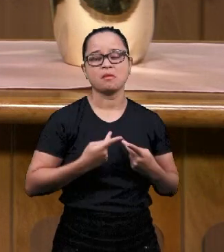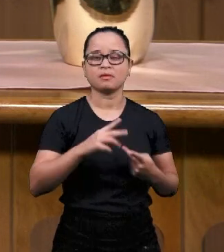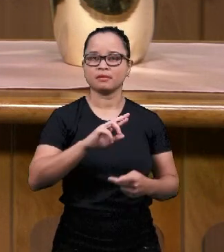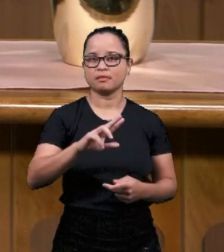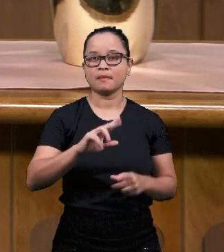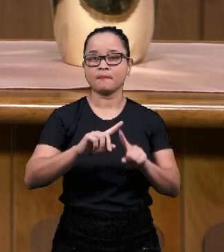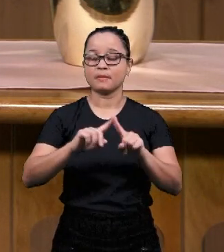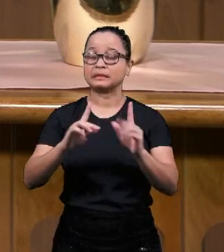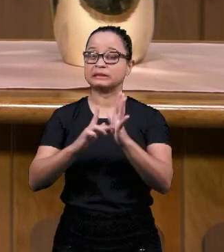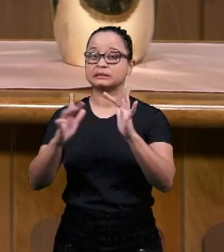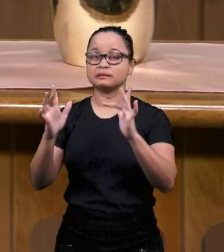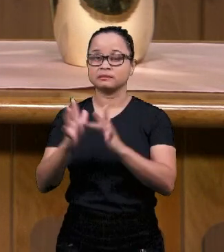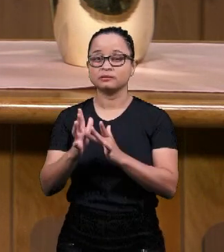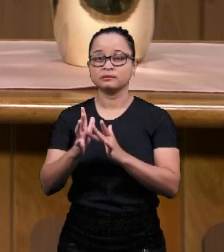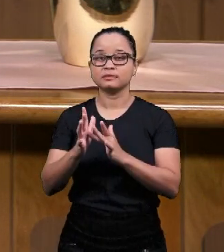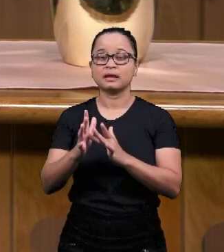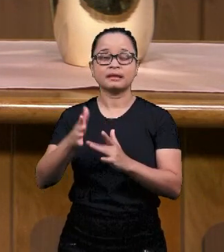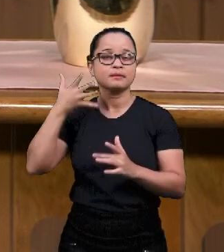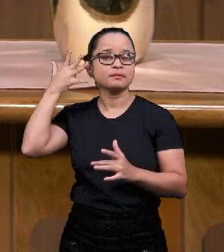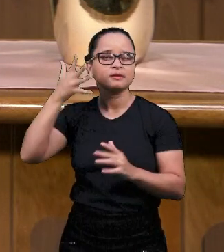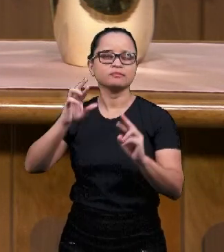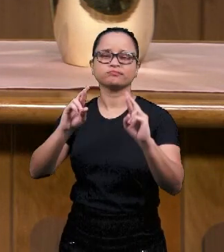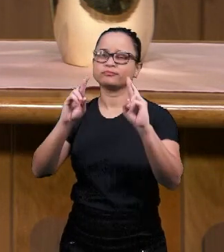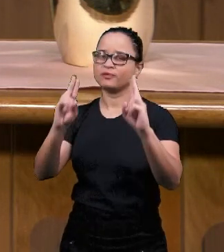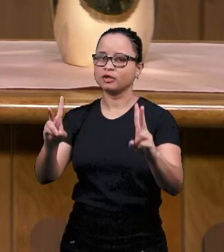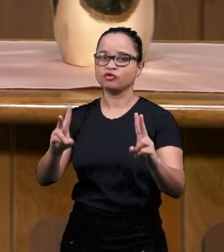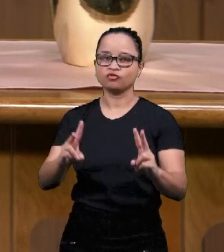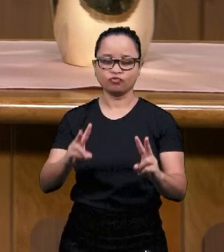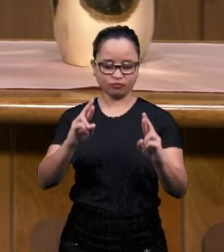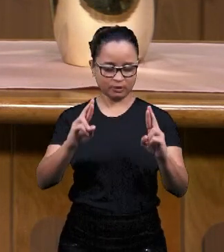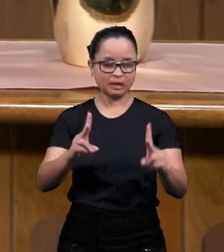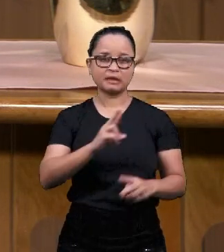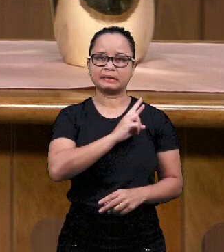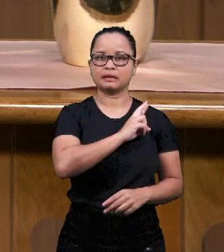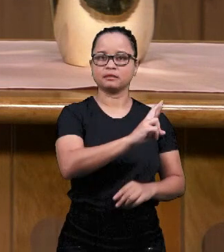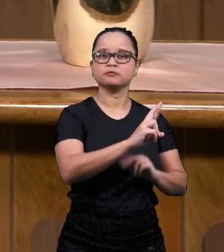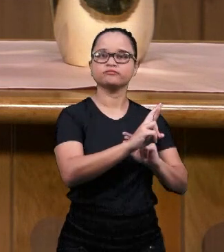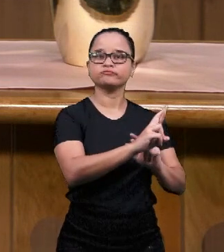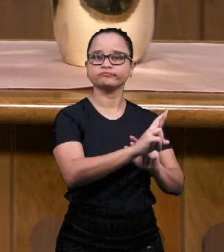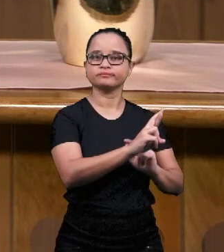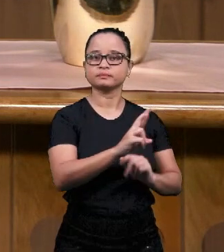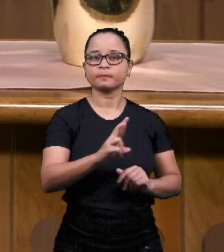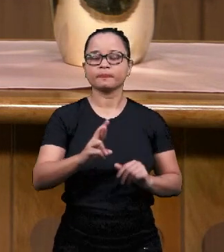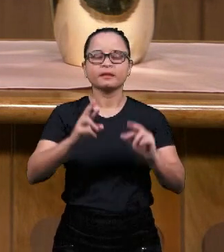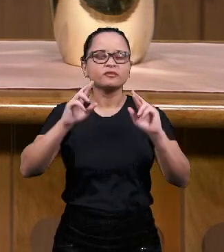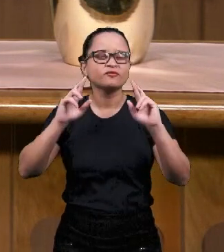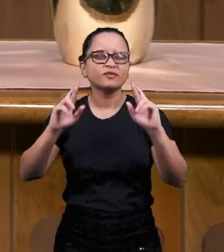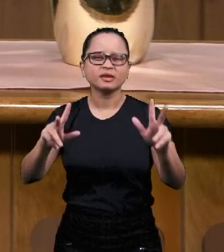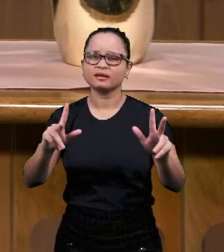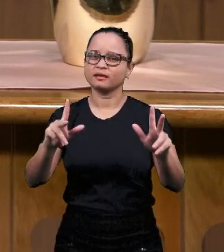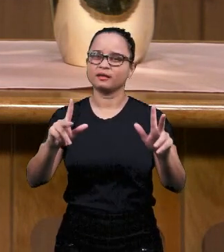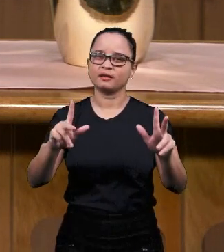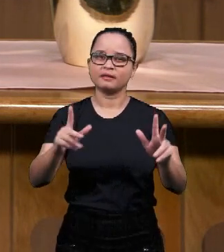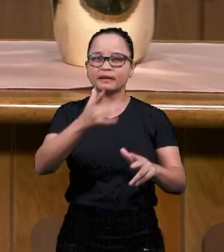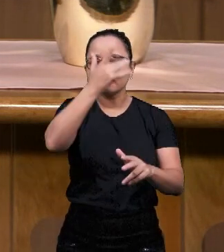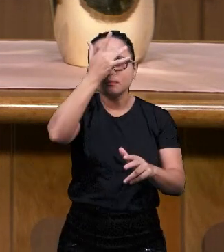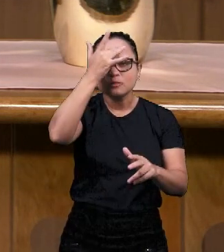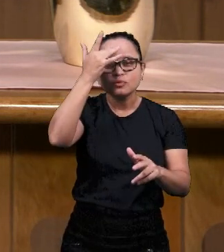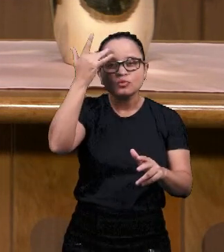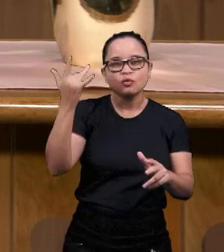и приносит другое послание. Отлично от всего того, что